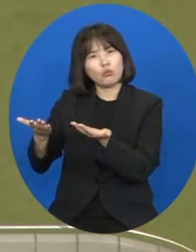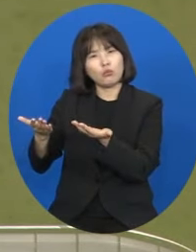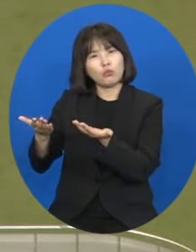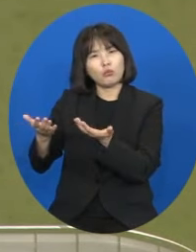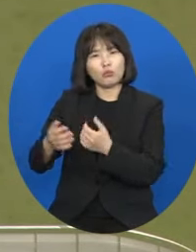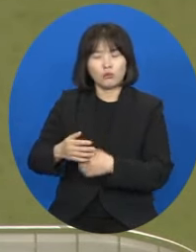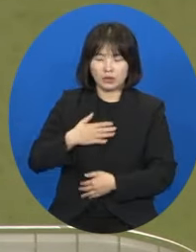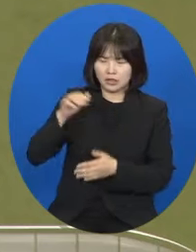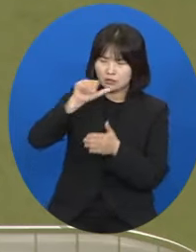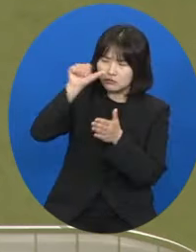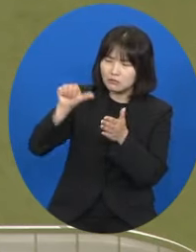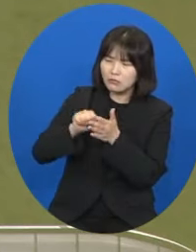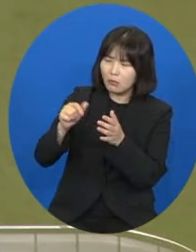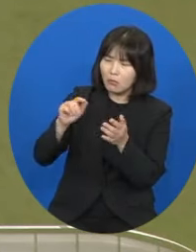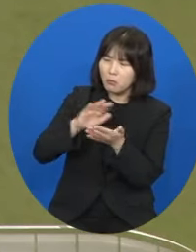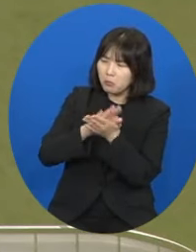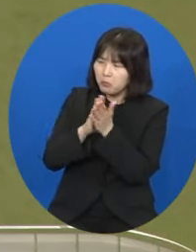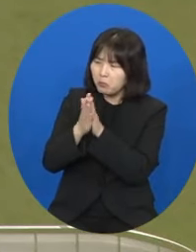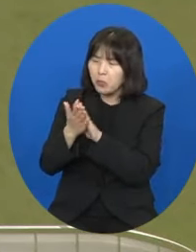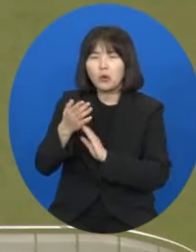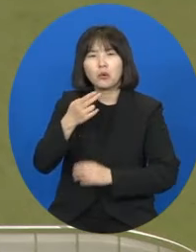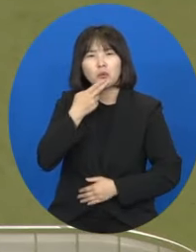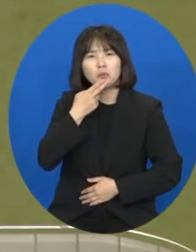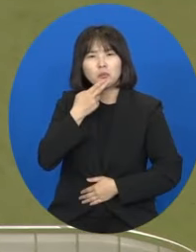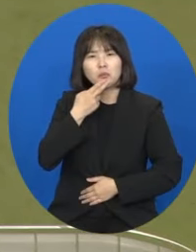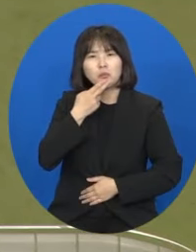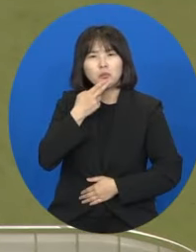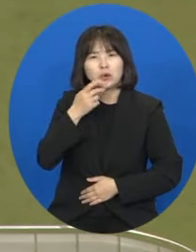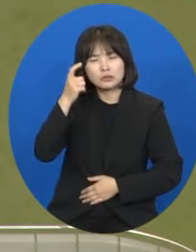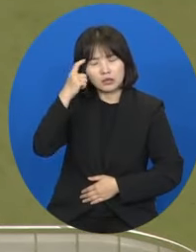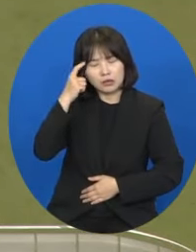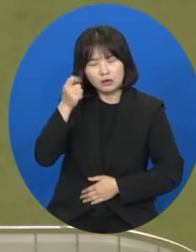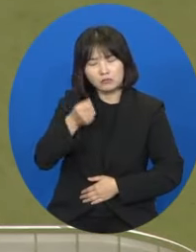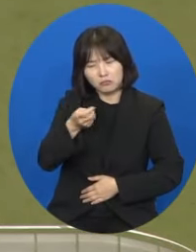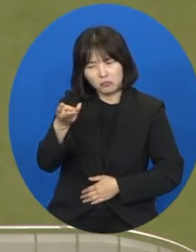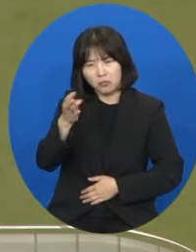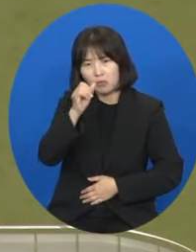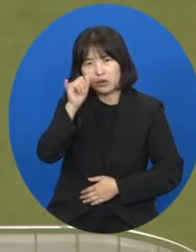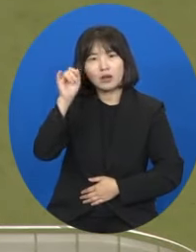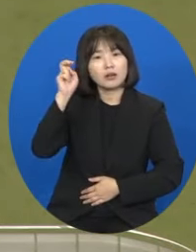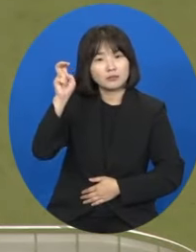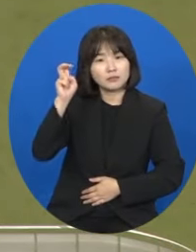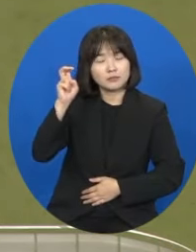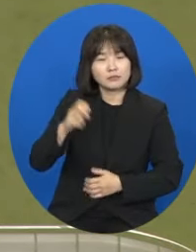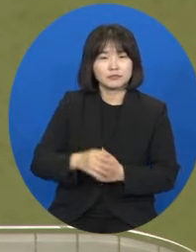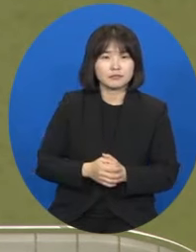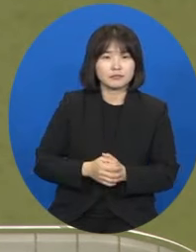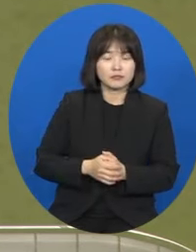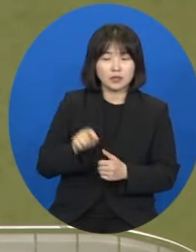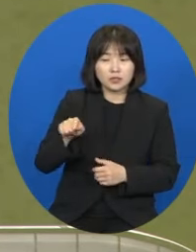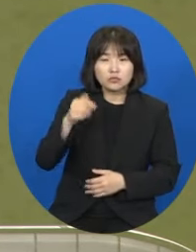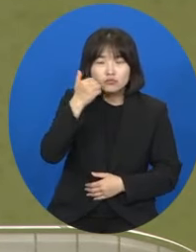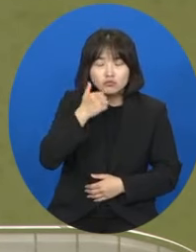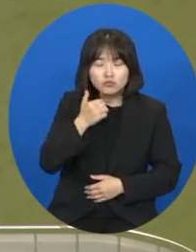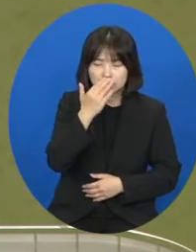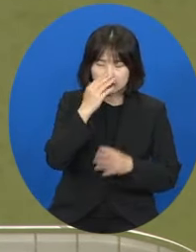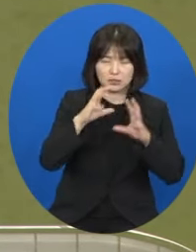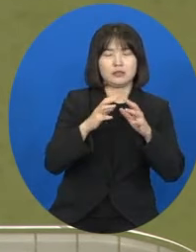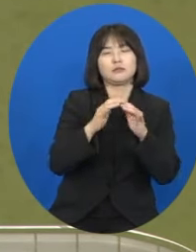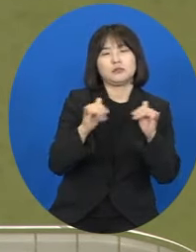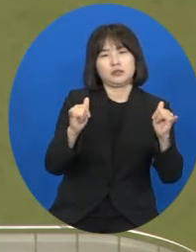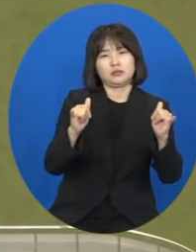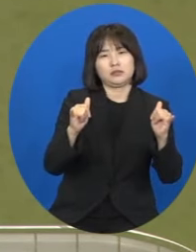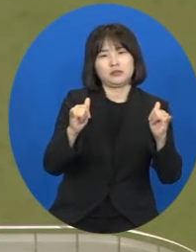내 인생은 변화되지 않는 것일까? 라고 생각하는 분들이 계실지도 몰라요. 정확하게 이스라엘 백성들이 그랬습니다.